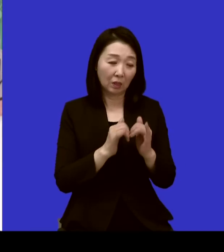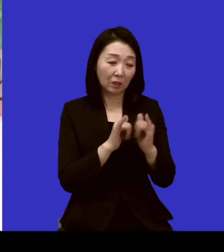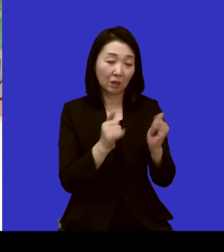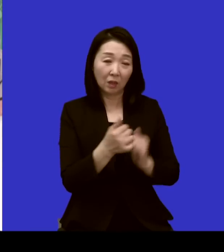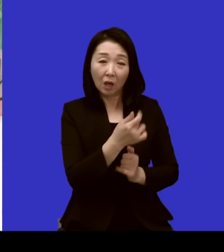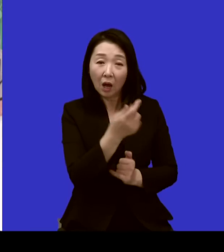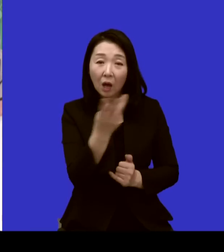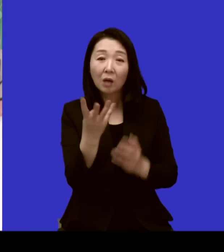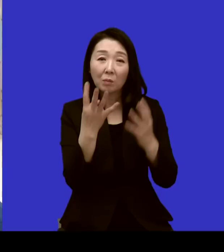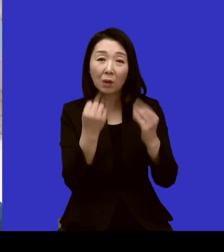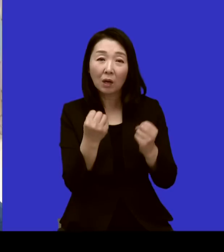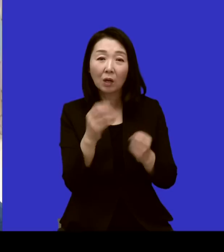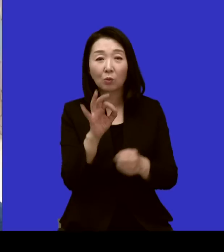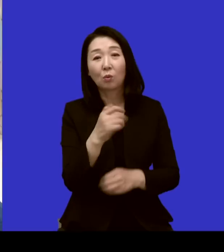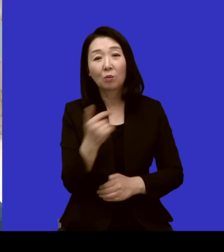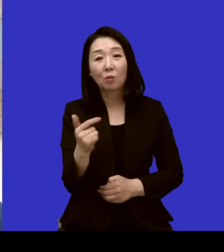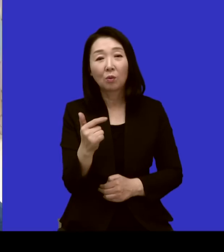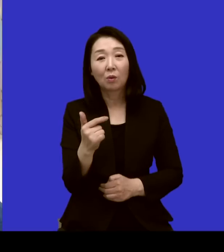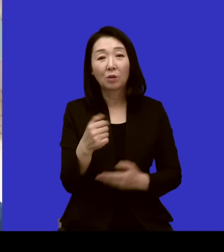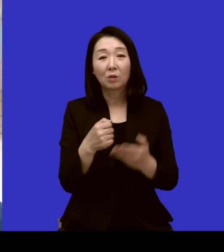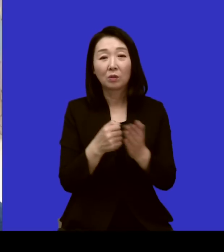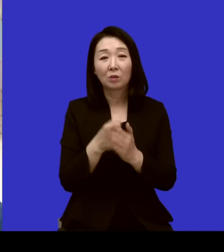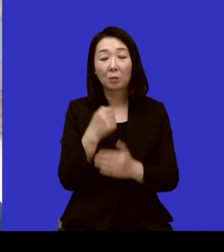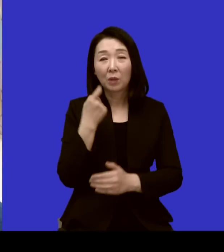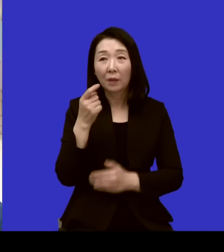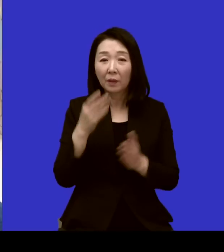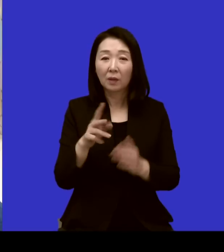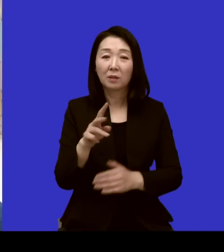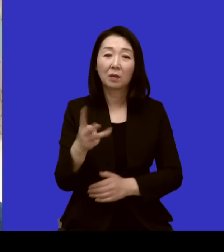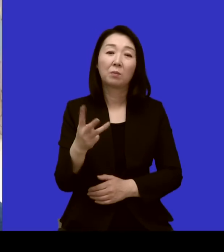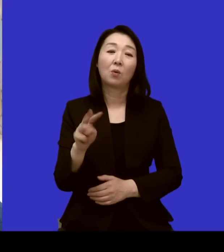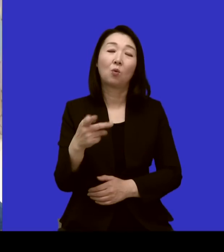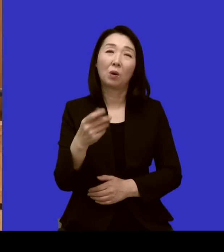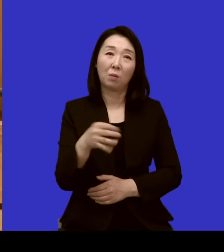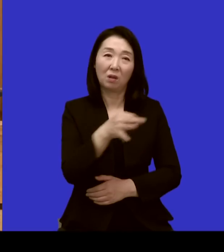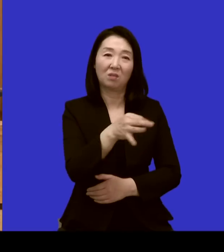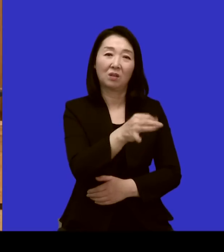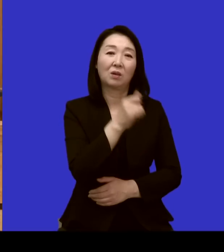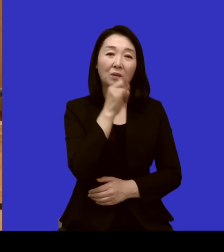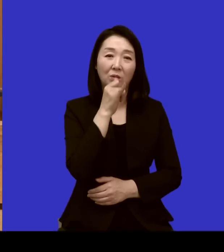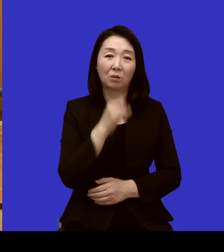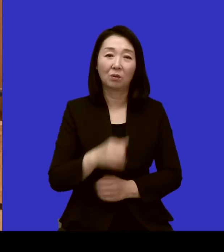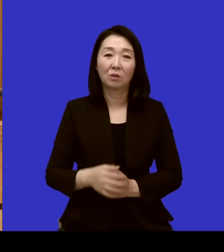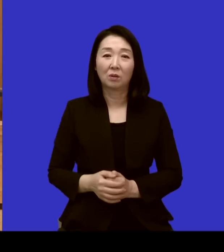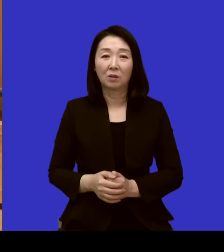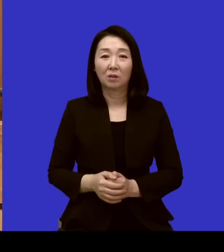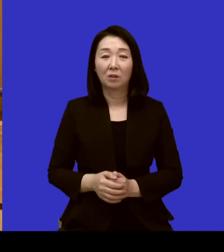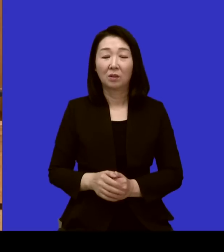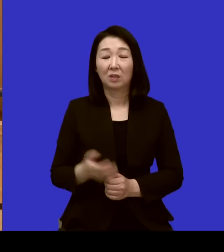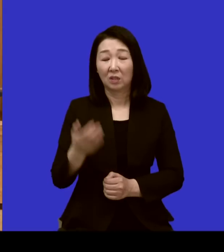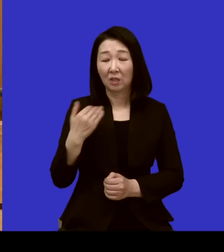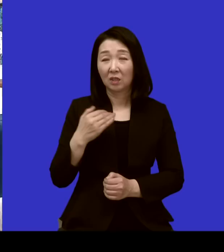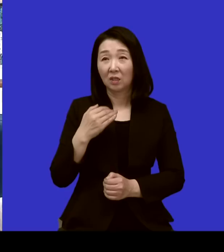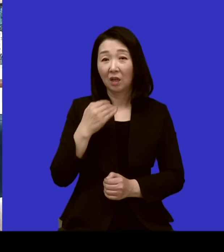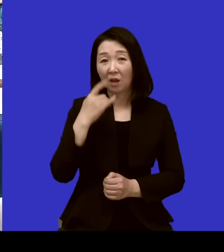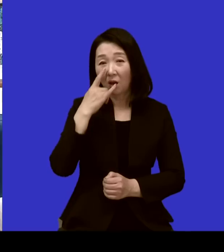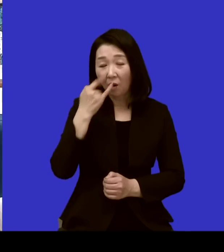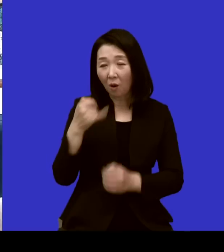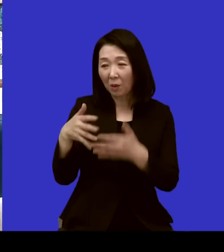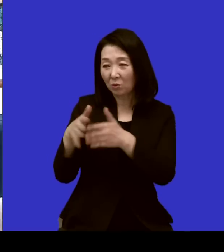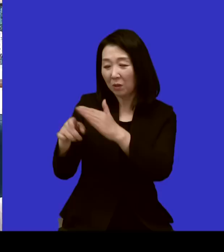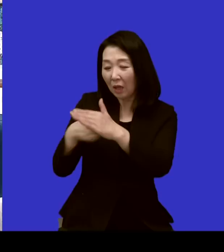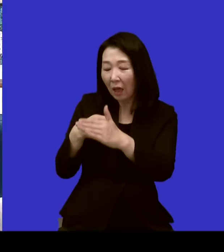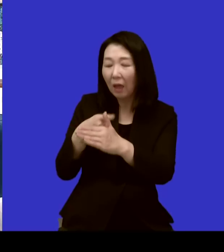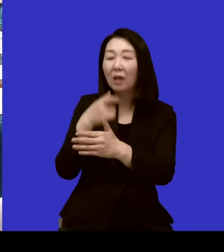수도 있잖아요. 예, 그러니까 막 한 달에 300만 원, 500만 원 나갈 때도 근데 있고. 뭐 어릴 때 엄마 주머니에서 이거 한 벌 받는 거라고 예,